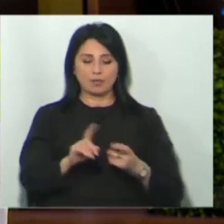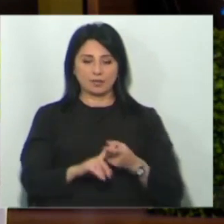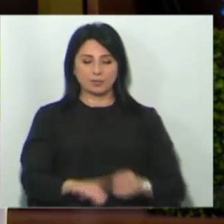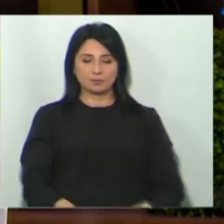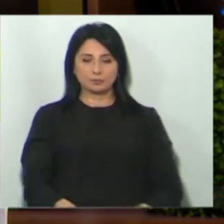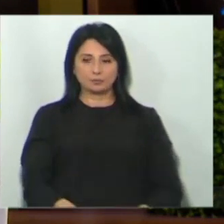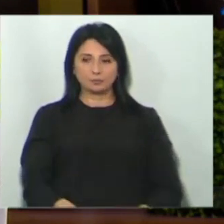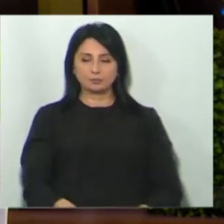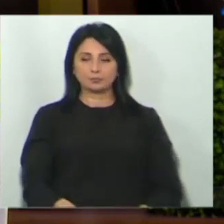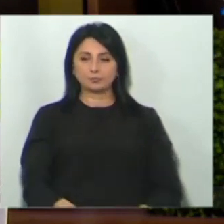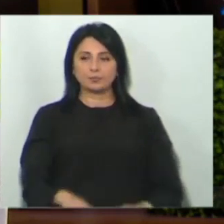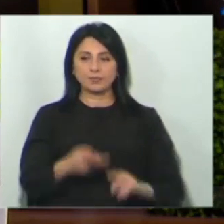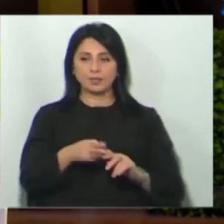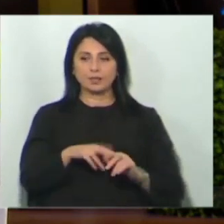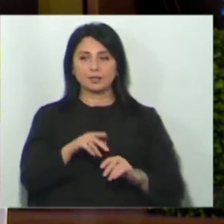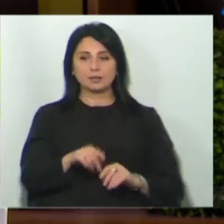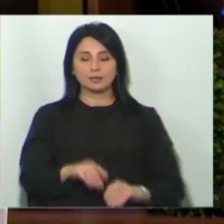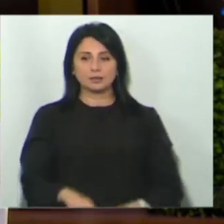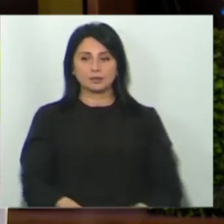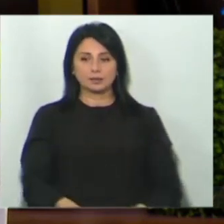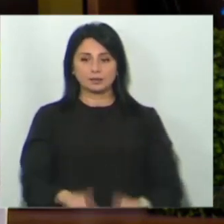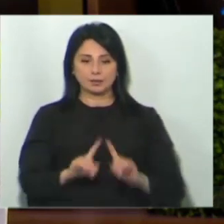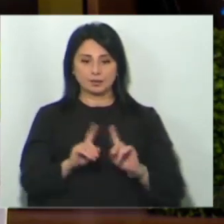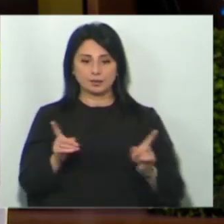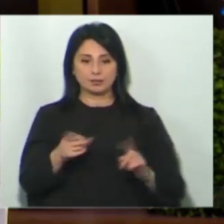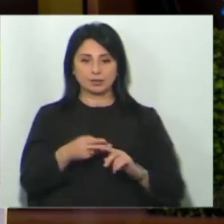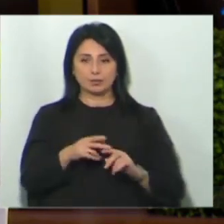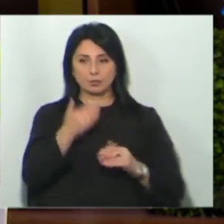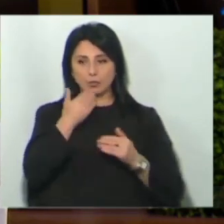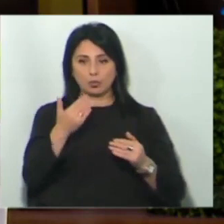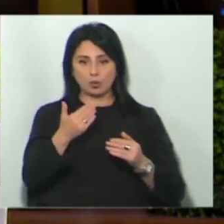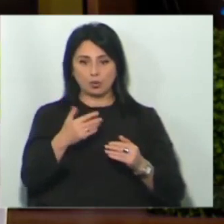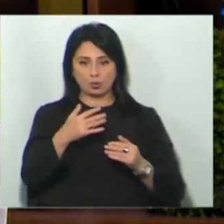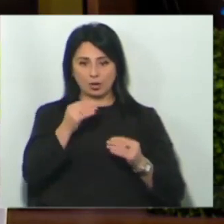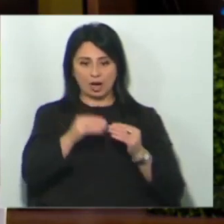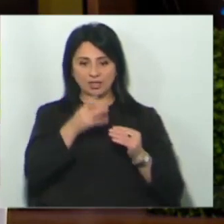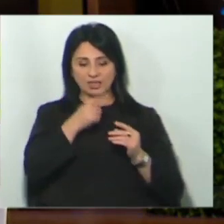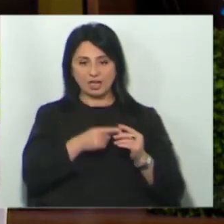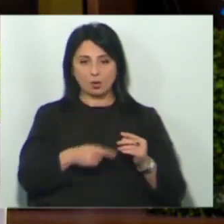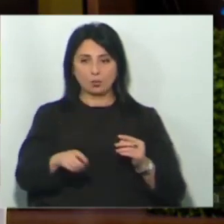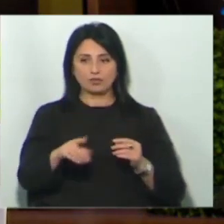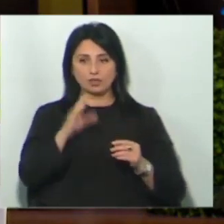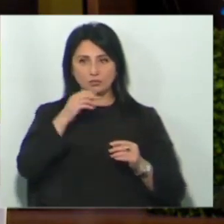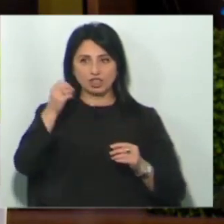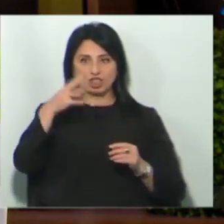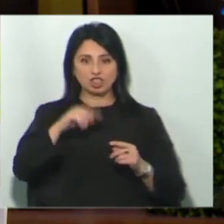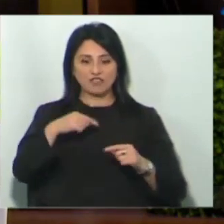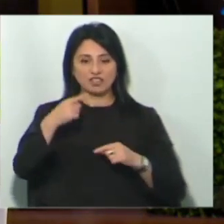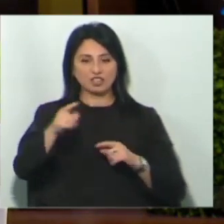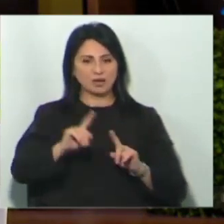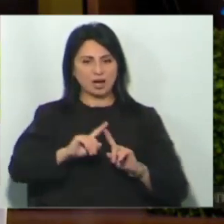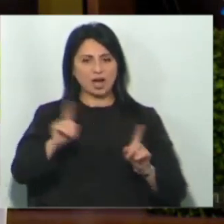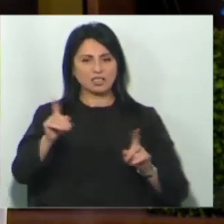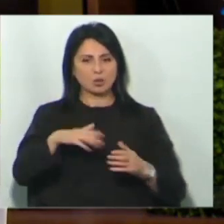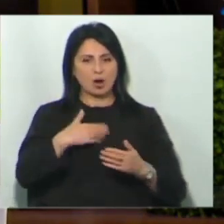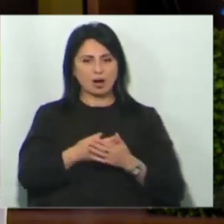გავლენა შევამციროთ. ეს განსაკუთრებით აი ამ ბოლო ათწლეულების განმავლობაში, როდესაც მზე შევიდა